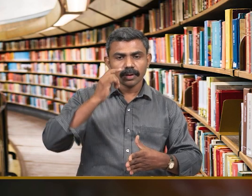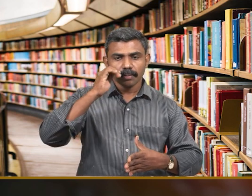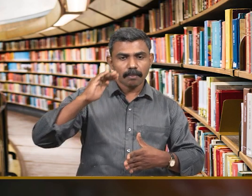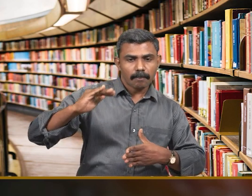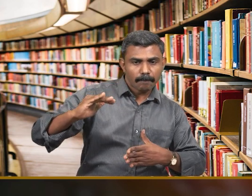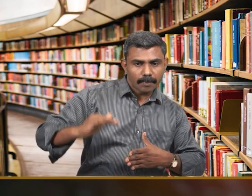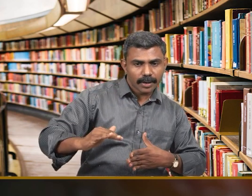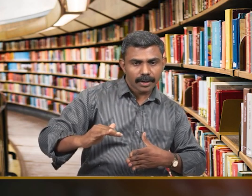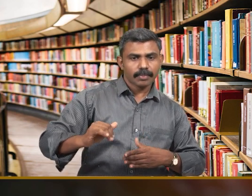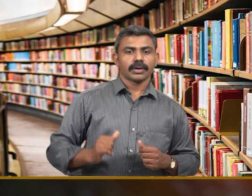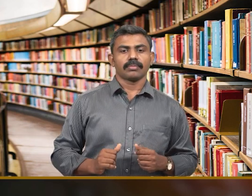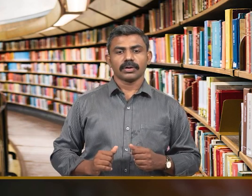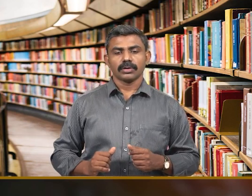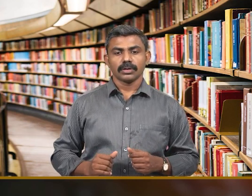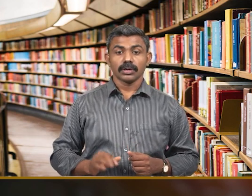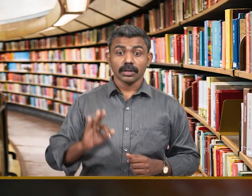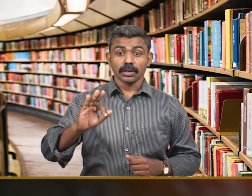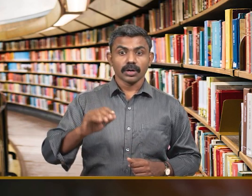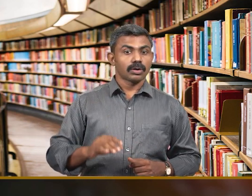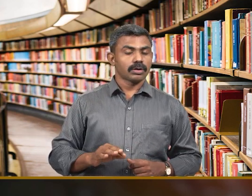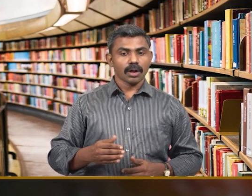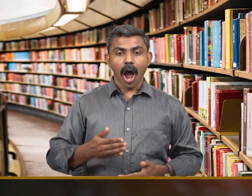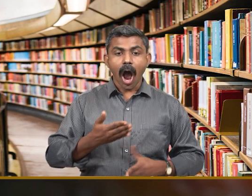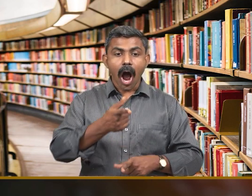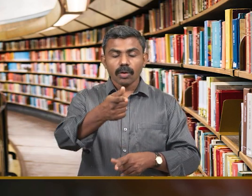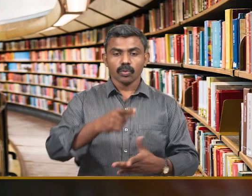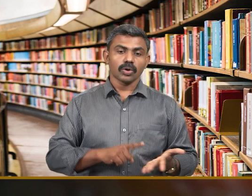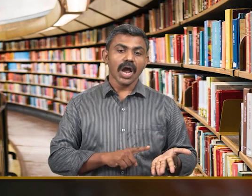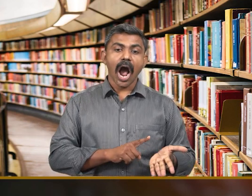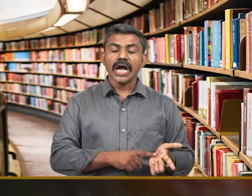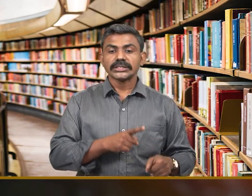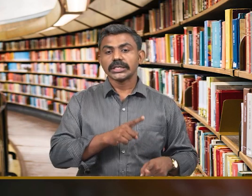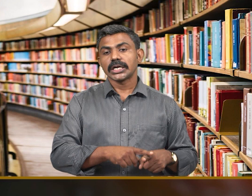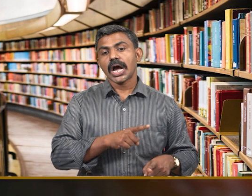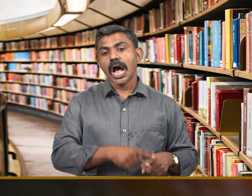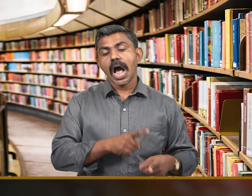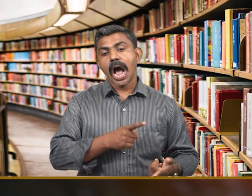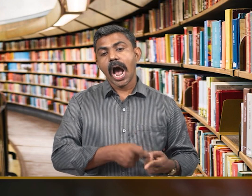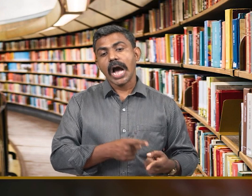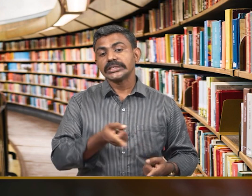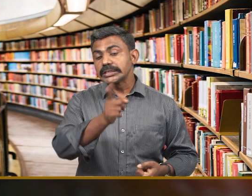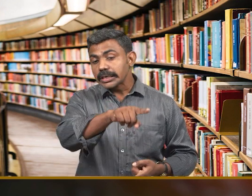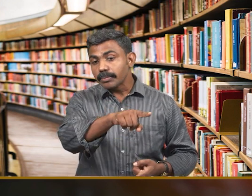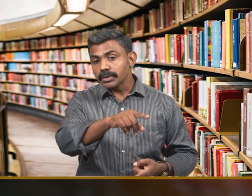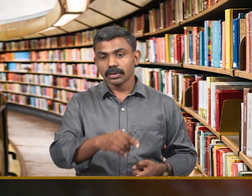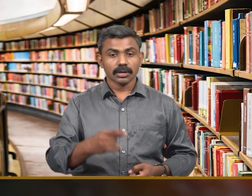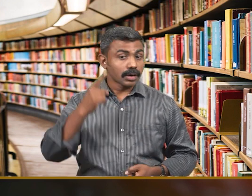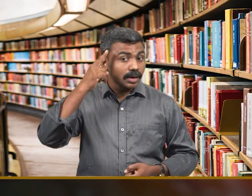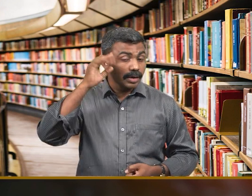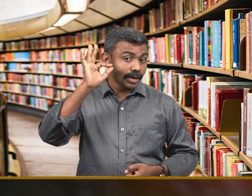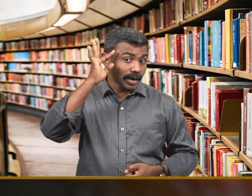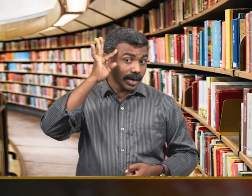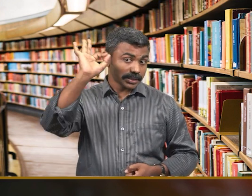பெனிட்டோ முசோலினி. இவர் ஆரம்ப காலத்தில் பார்த்தீங்கன்னா தொடக்கப்பள்ளியில் ஒரு ஆசிரியராக இருக்கார். அது மட்டும் இல்லாமல் ஒரு ஒரு சோசியலிஸ்ட் சிந்தனைகளோடு இவர்